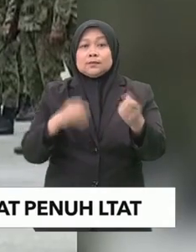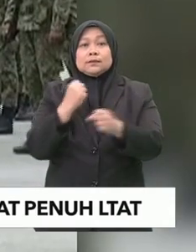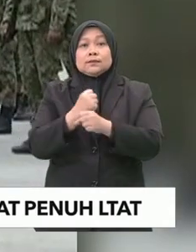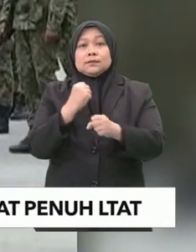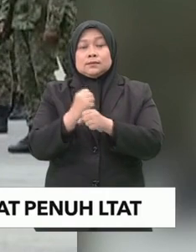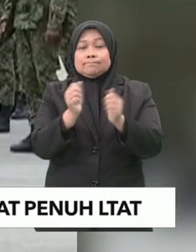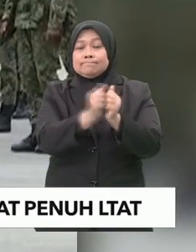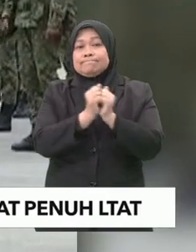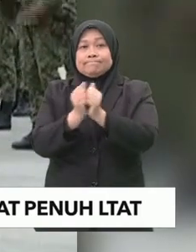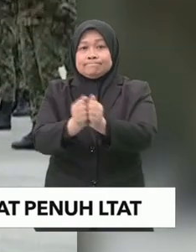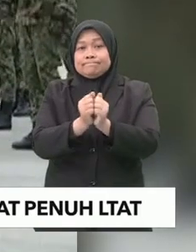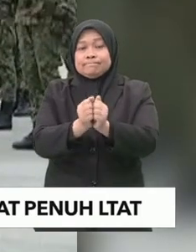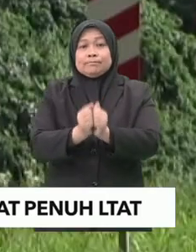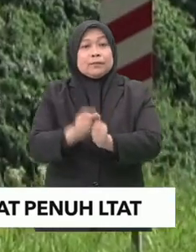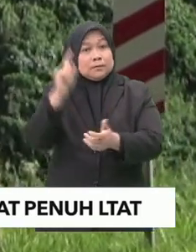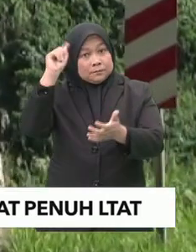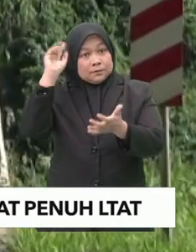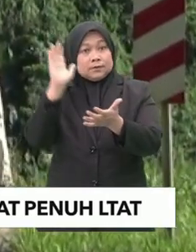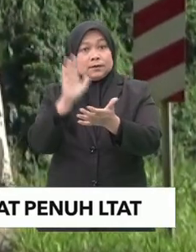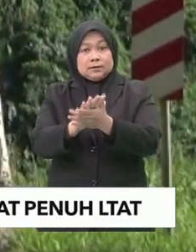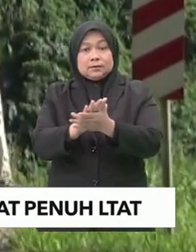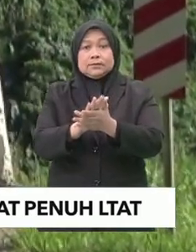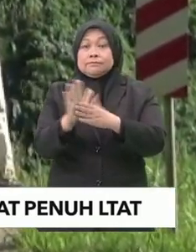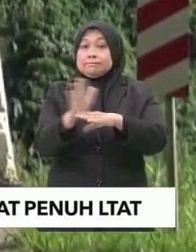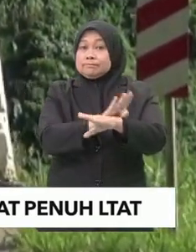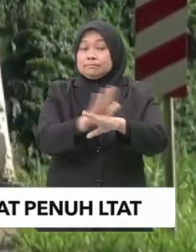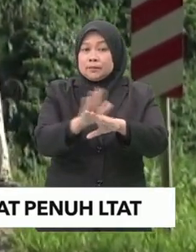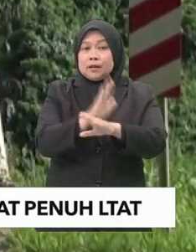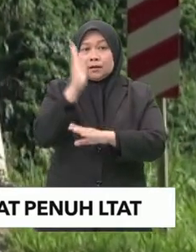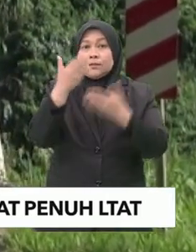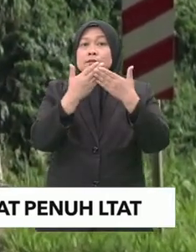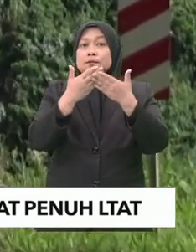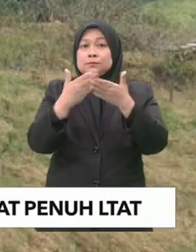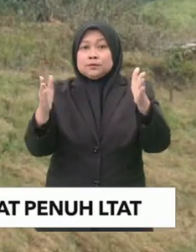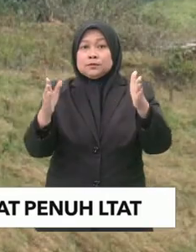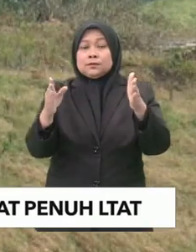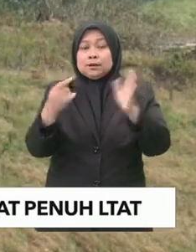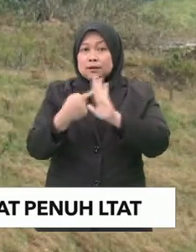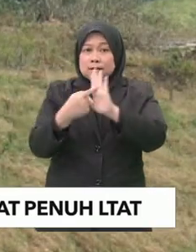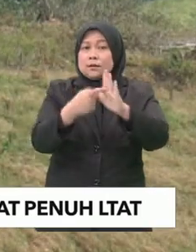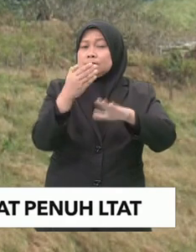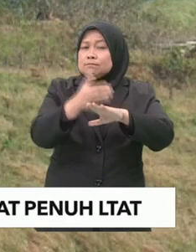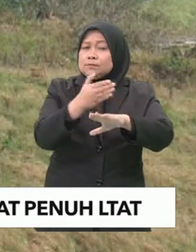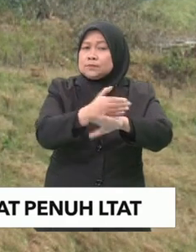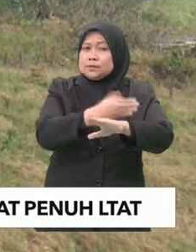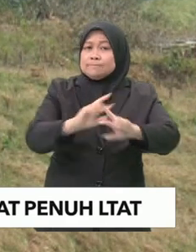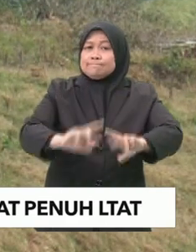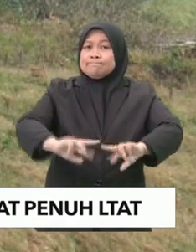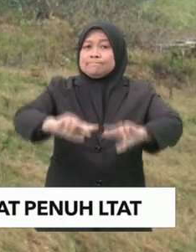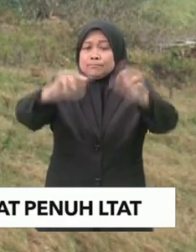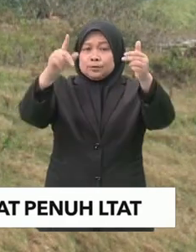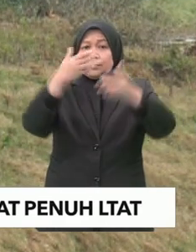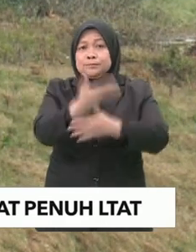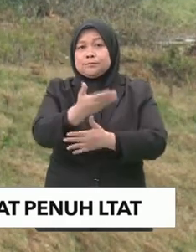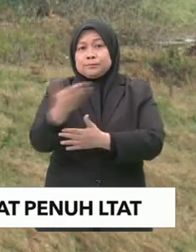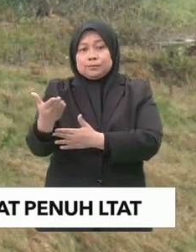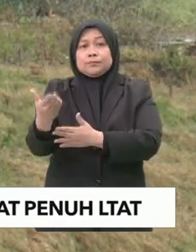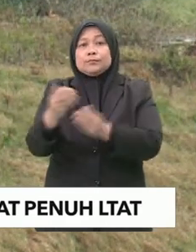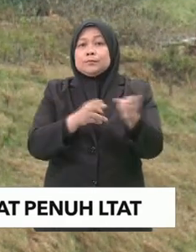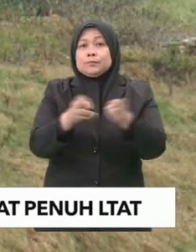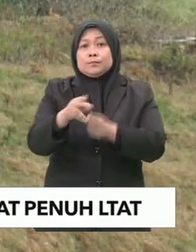strategi bila percaya nilai commercial akan dibuka dan menyerahkan potensi sepenuhnya pagi meningkatkan aset di bawah